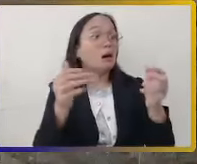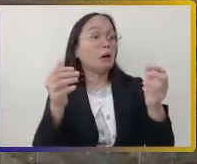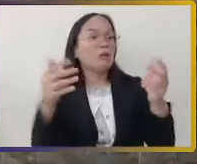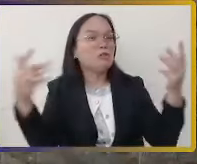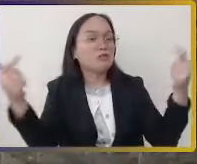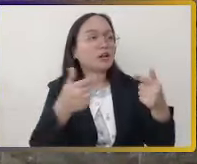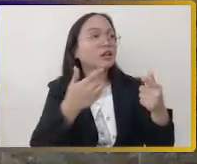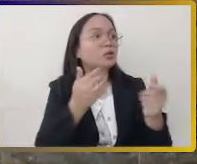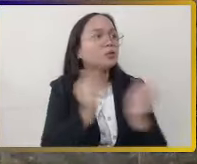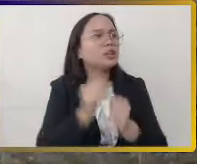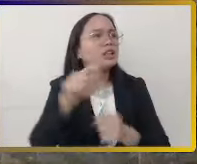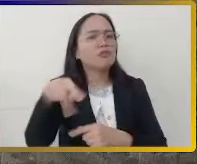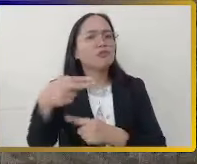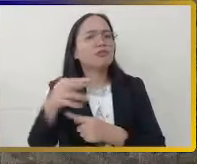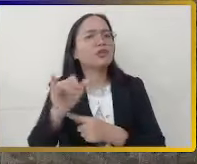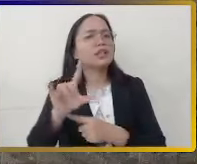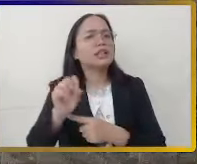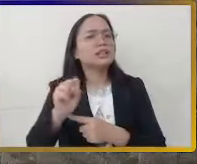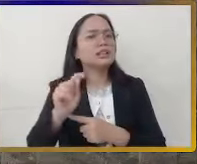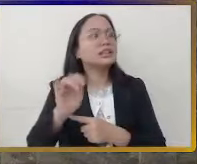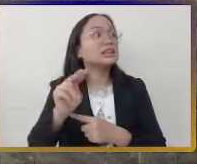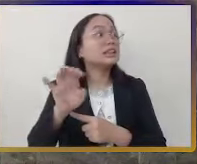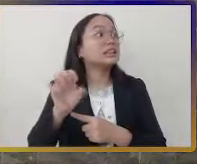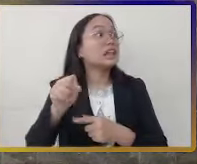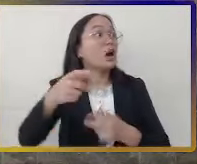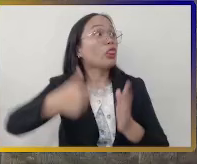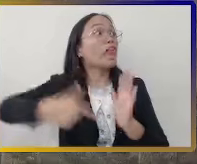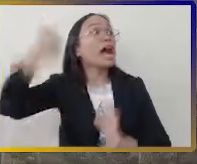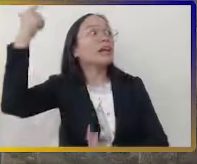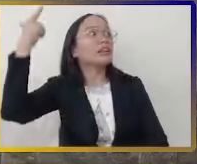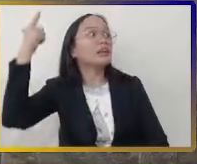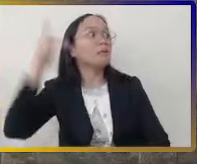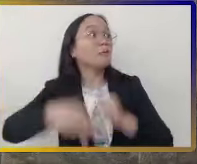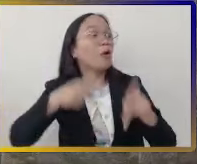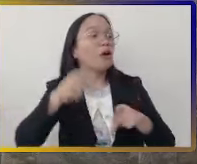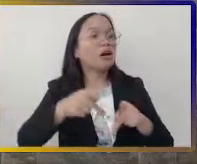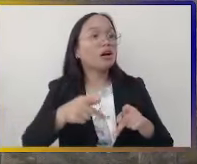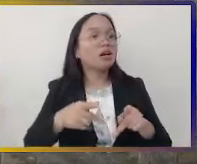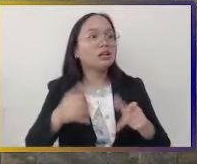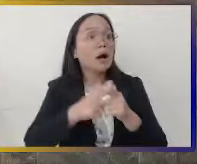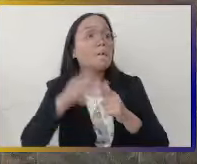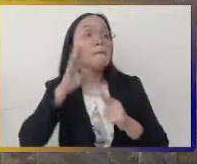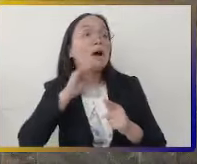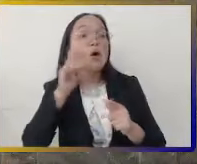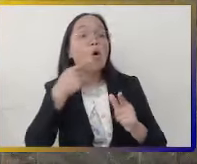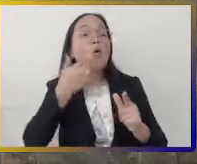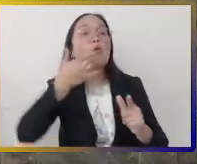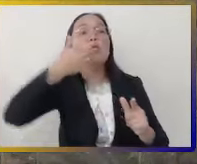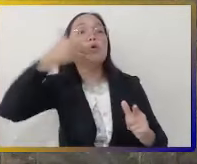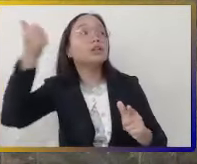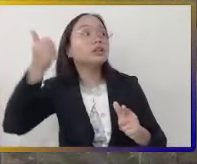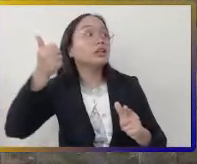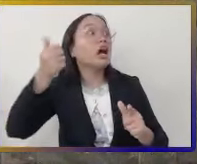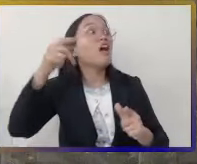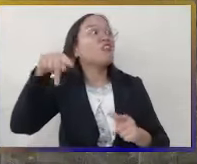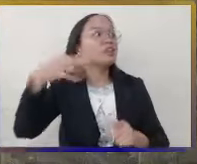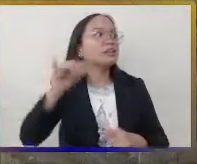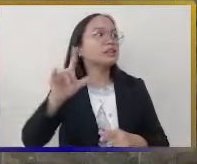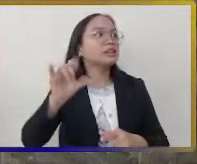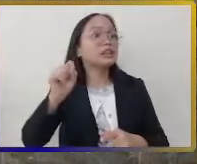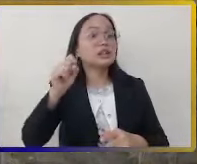Alright? Against the Philistines na ang kanilang champion ay si